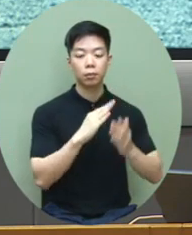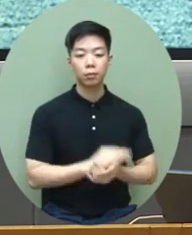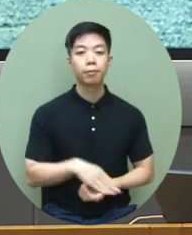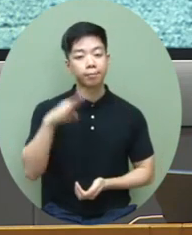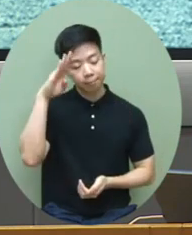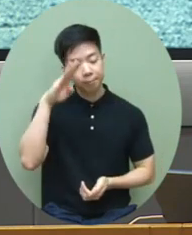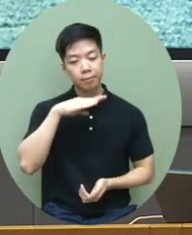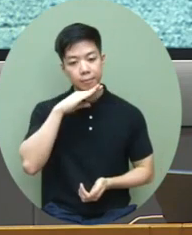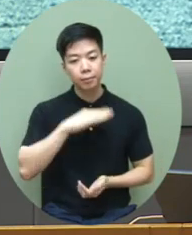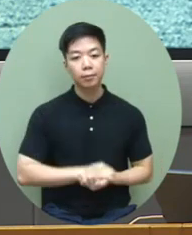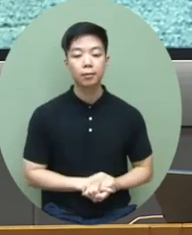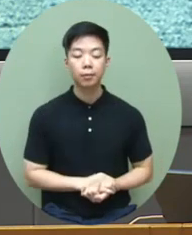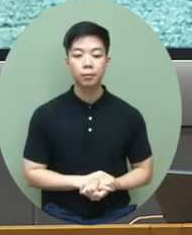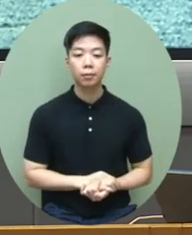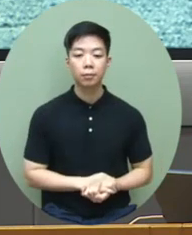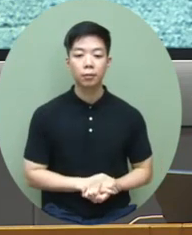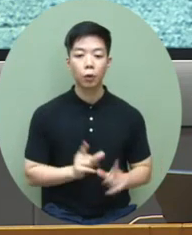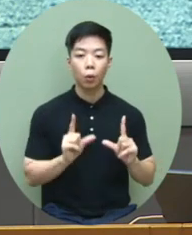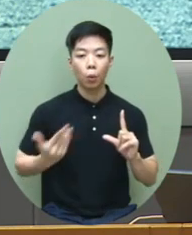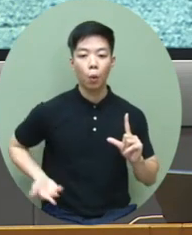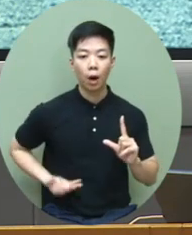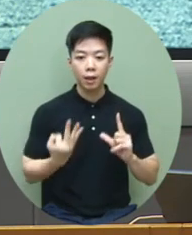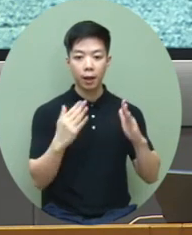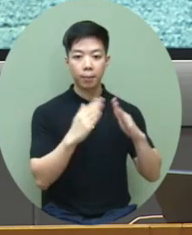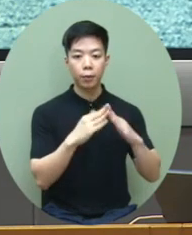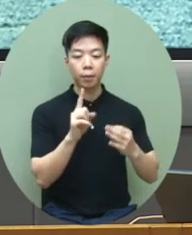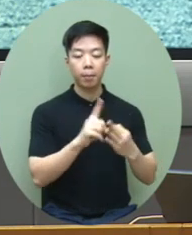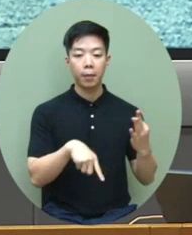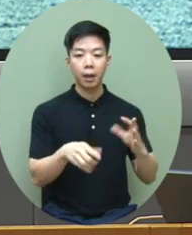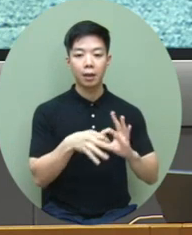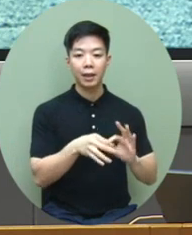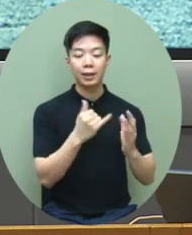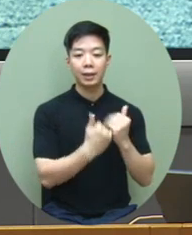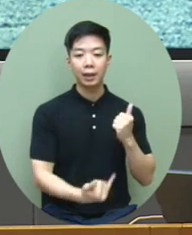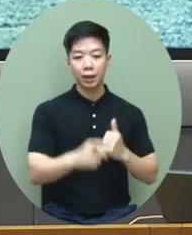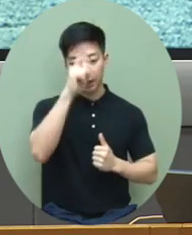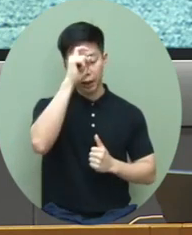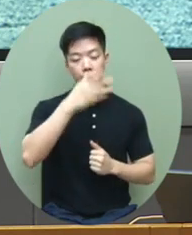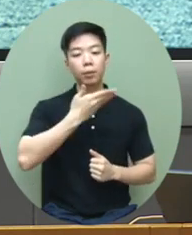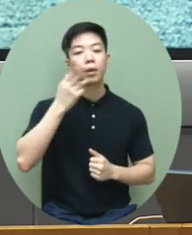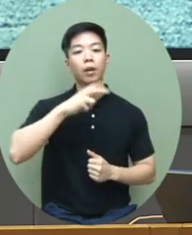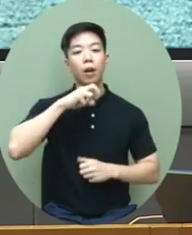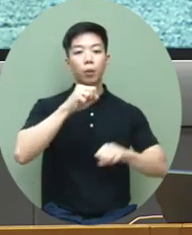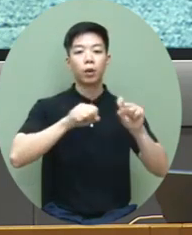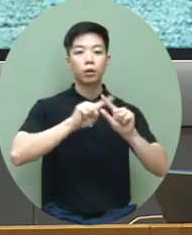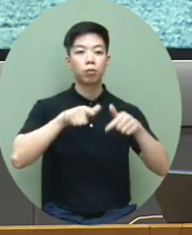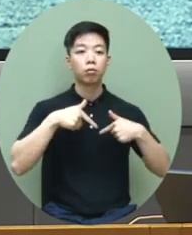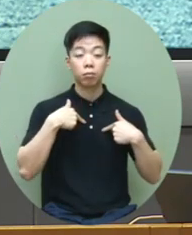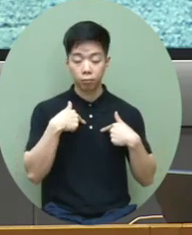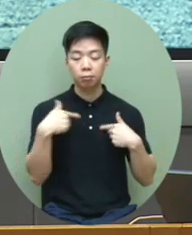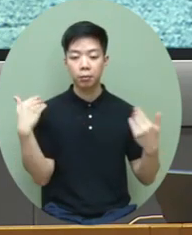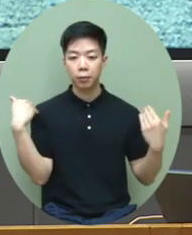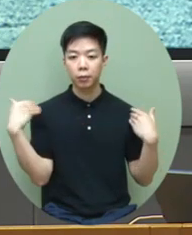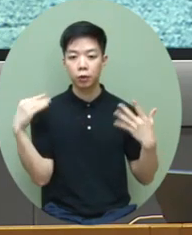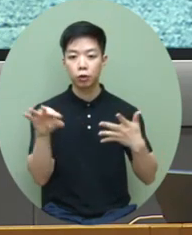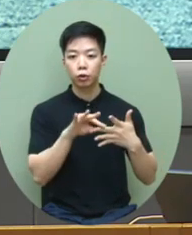啊，東華三院姚連生紀念日間活動中心企宿舍就1個